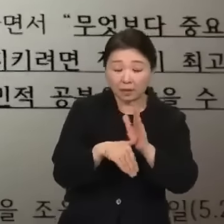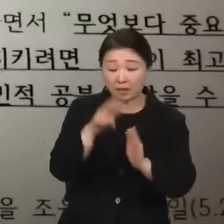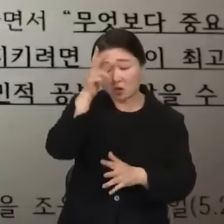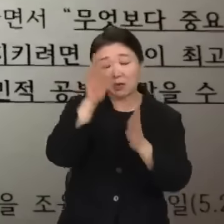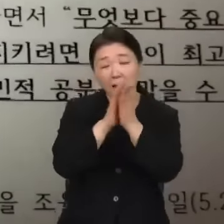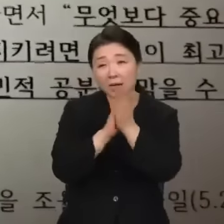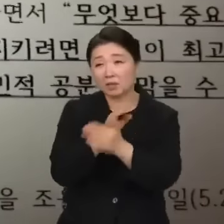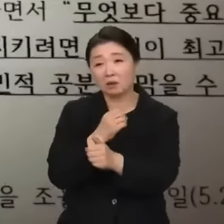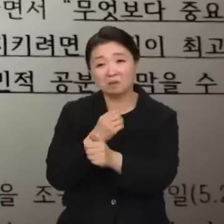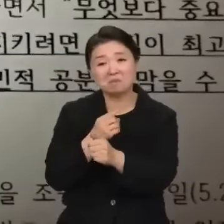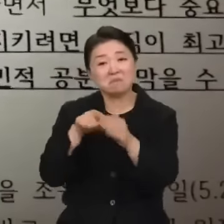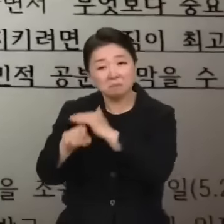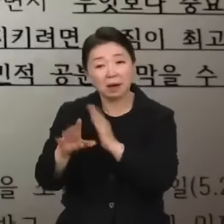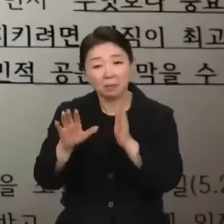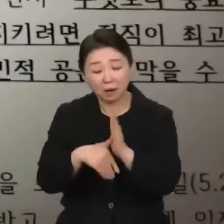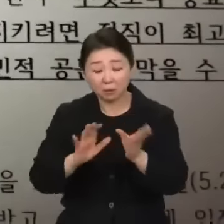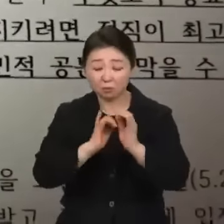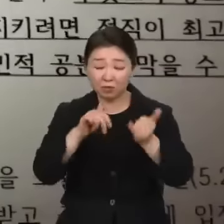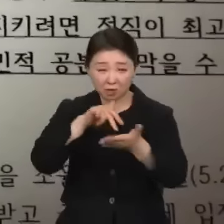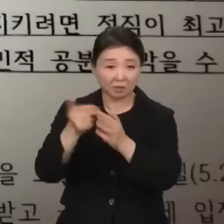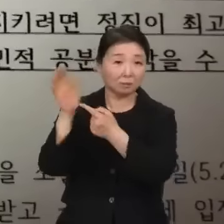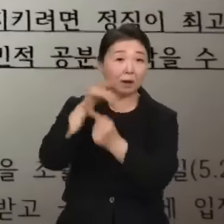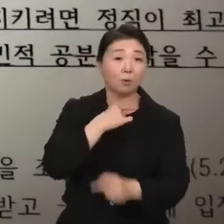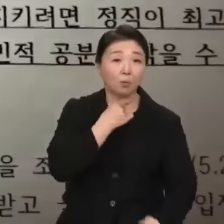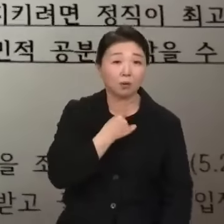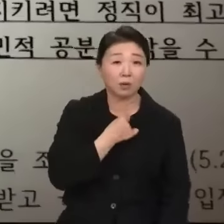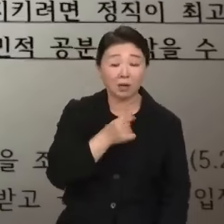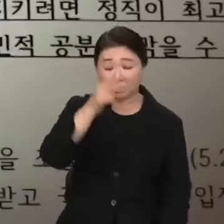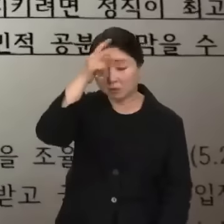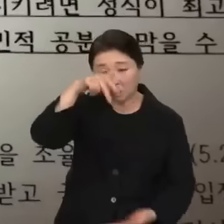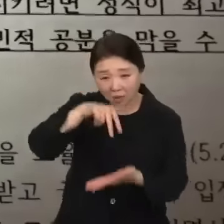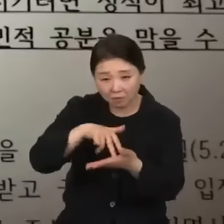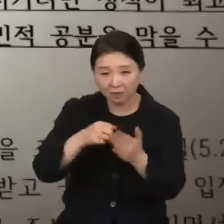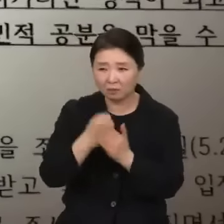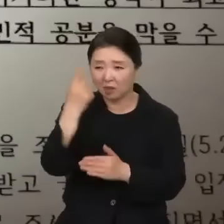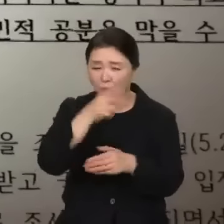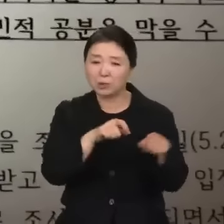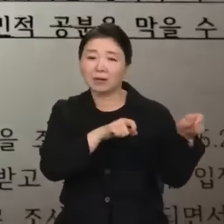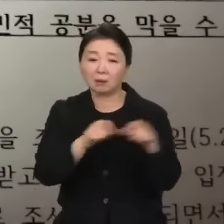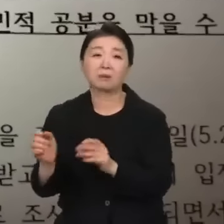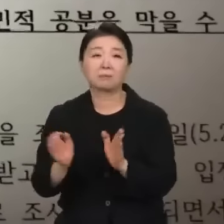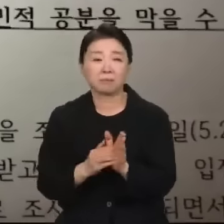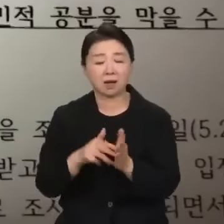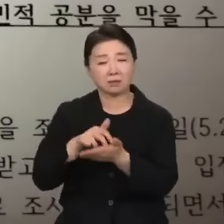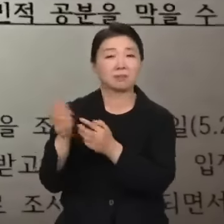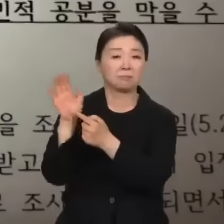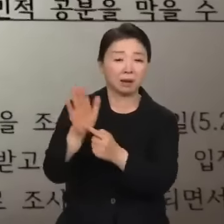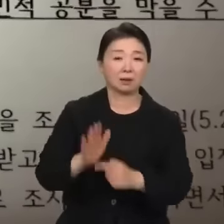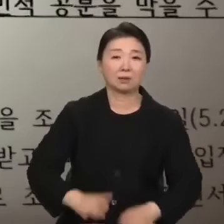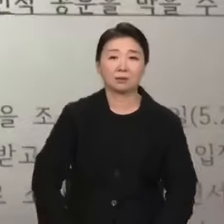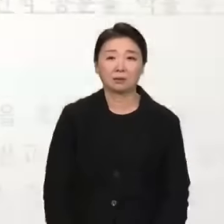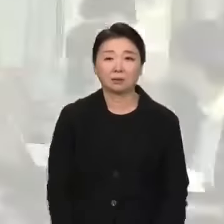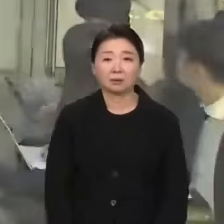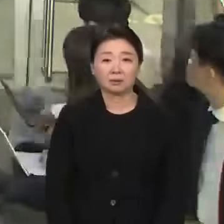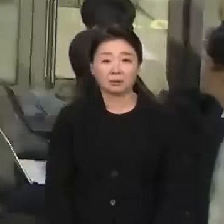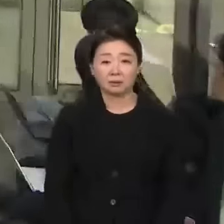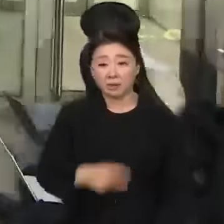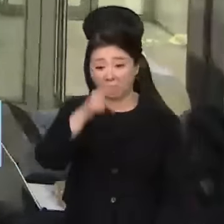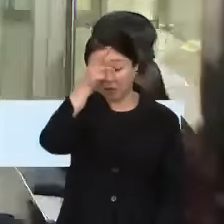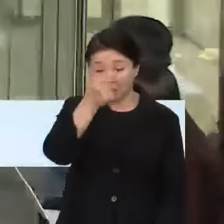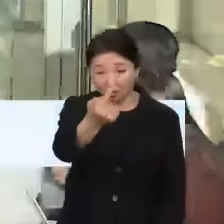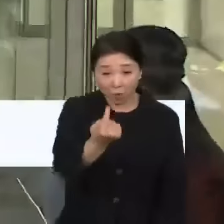출석해 국민들에게 입장 표명을 하려 했는데 경찰 사정으로 조사가 연기됐다는 입장문을 냈습니다. 막상